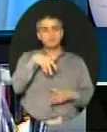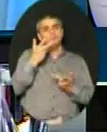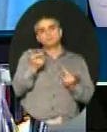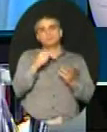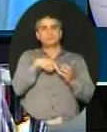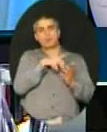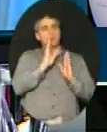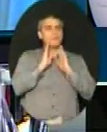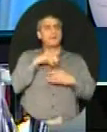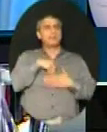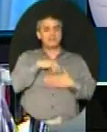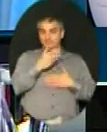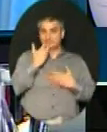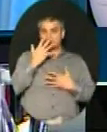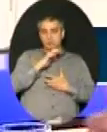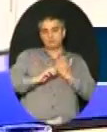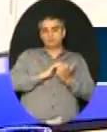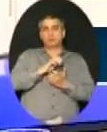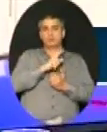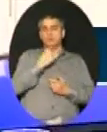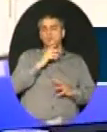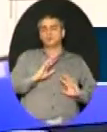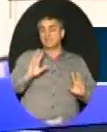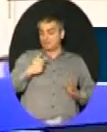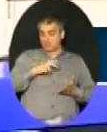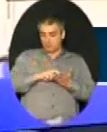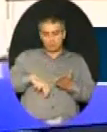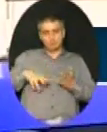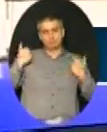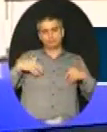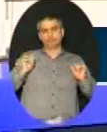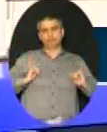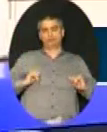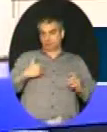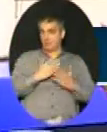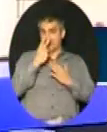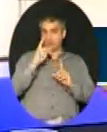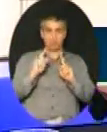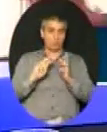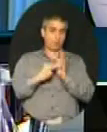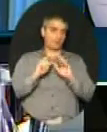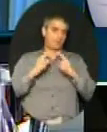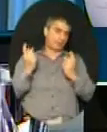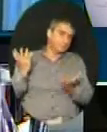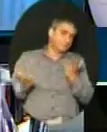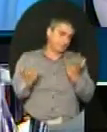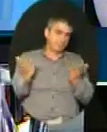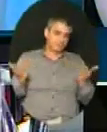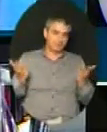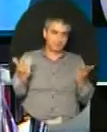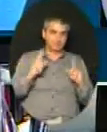אולי אמונה פנימית, אם הסיפור הזה יסתבך, יאמר לעצמו, אם אני פורש, יעזבו אותי בשקט, וראינו פוליטיקאים במקרים אחרים, להבדיל